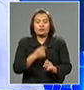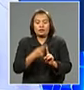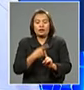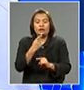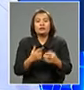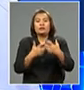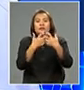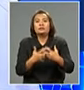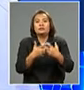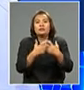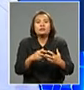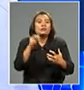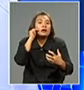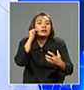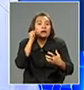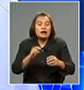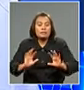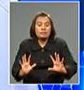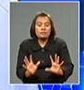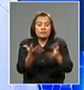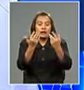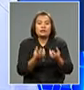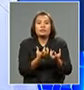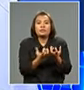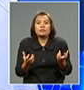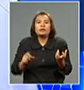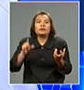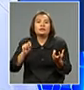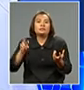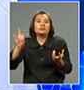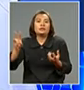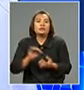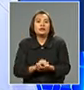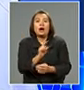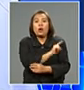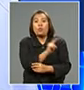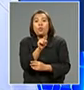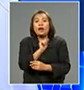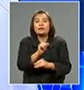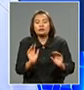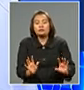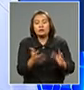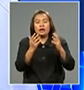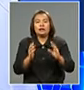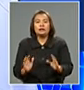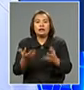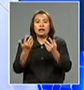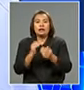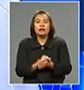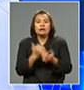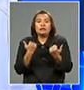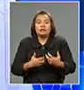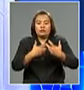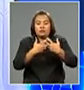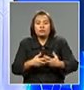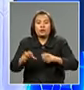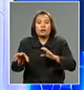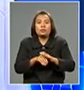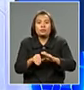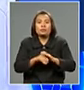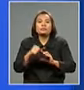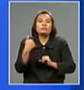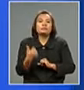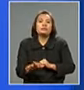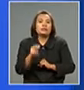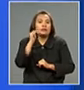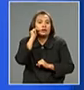ายไป27เครื่องครับคือตกเหมือนกับวันละเครื่องนะฮะ ใช่ค่ะ ปัญหาก็คือตอนนี้ไม่มีเครื่องจะสูบน้ำเข้านาแล้วแล้วส่วนที่ชาวบ้